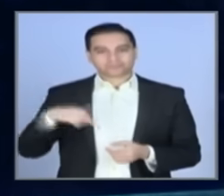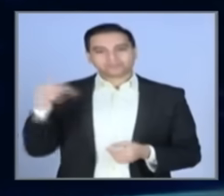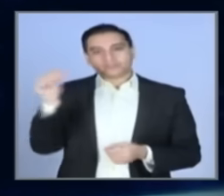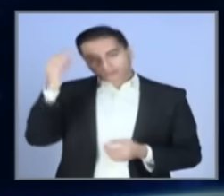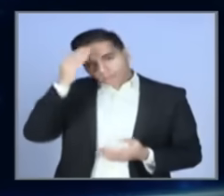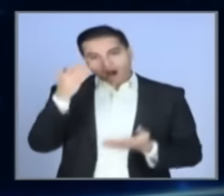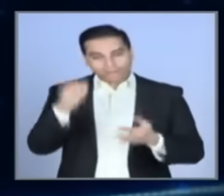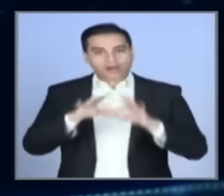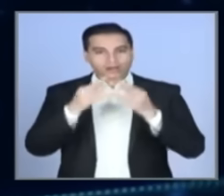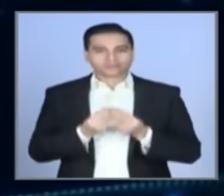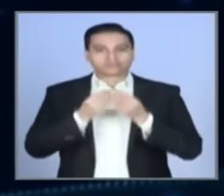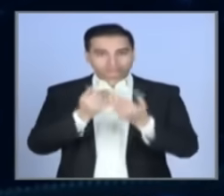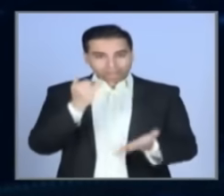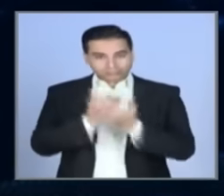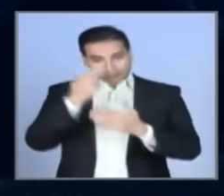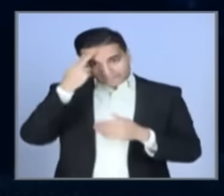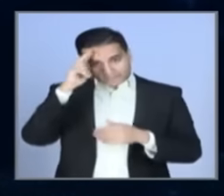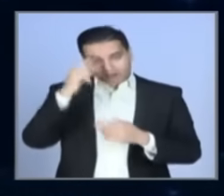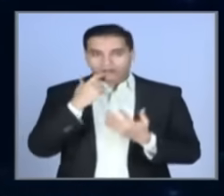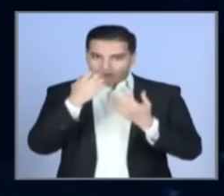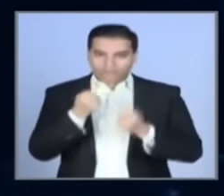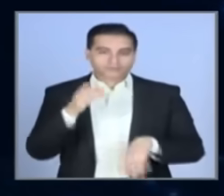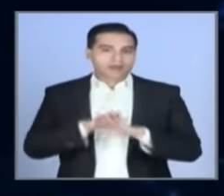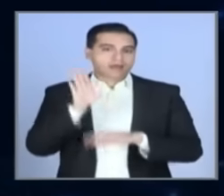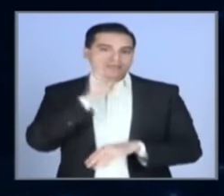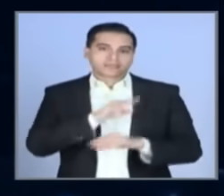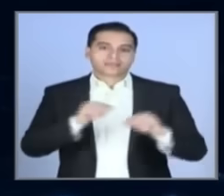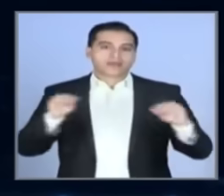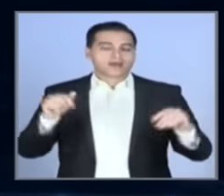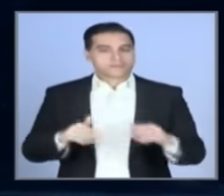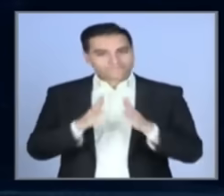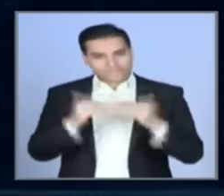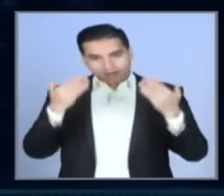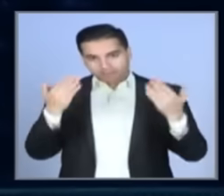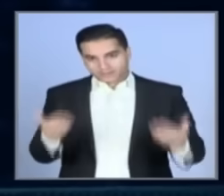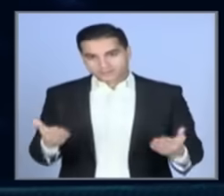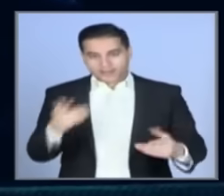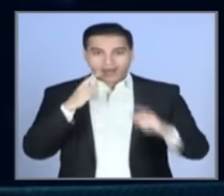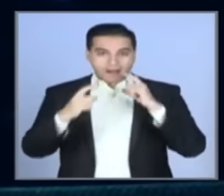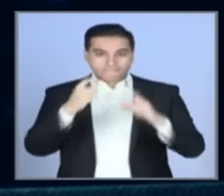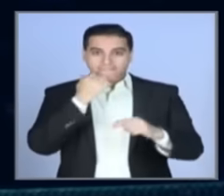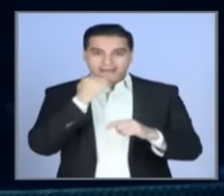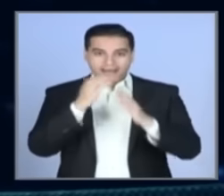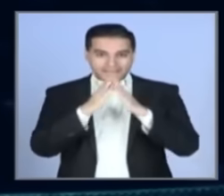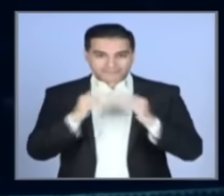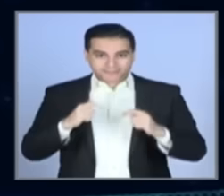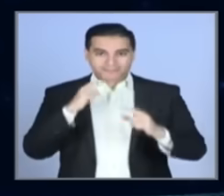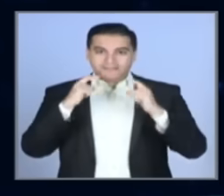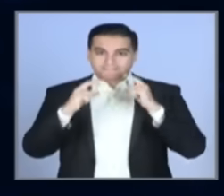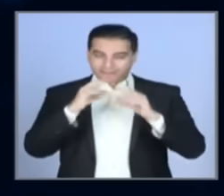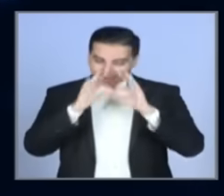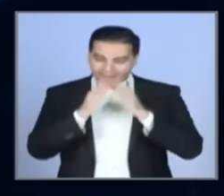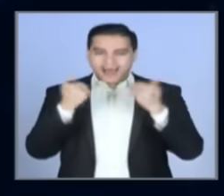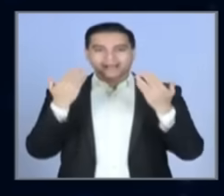برنامج العباقره عائلات يقدم اليكم برعايه من يهتم بالتعليم في مصر، البنك الاهلي